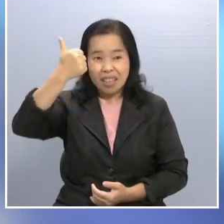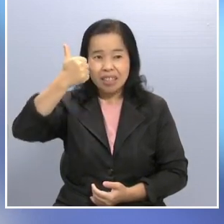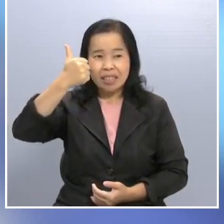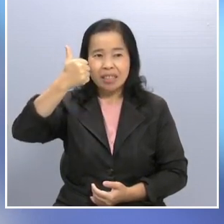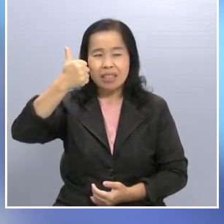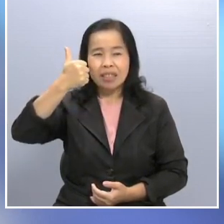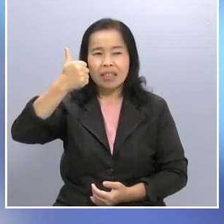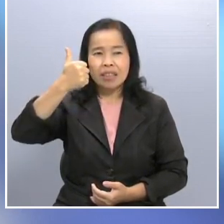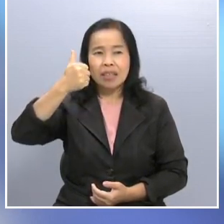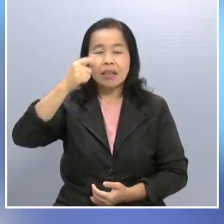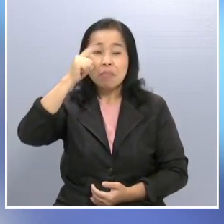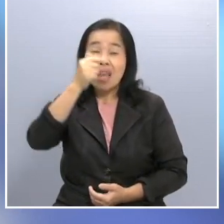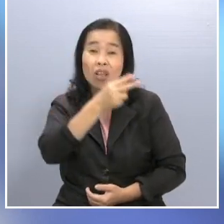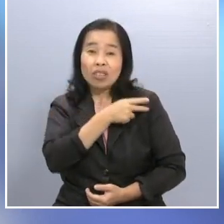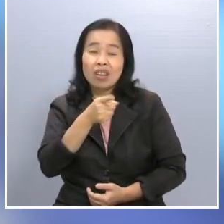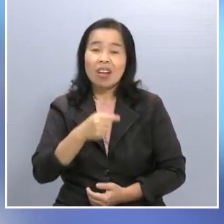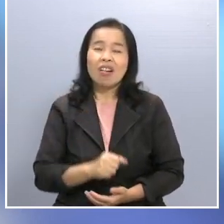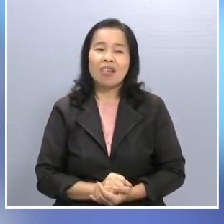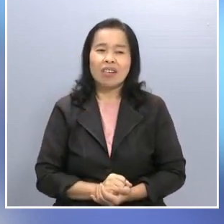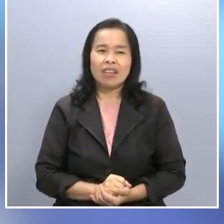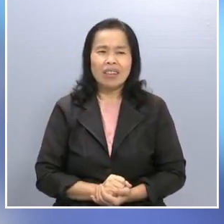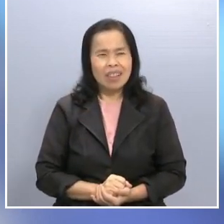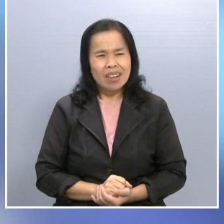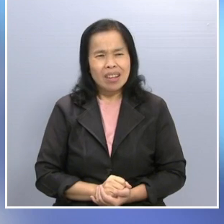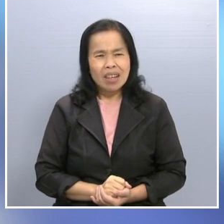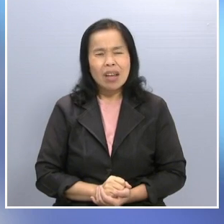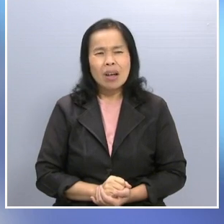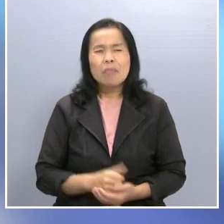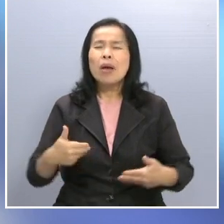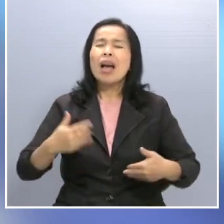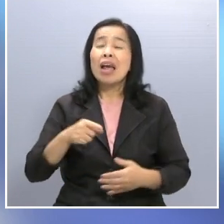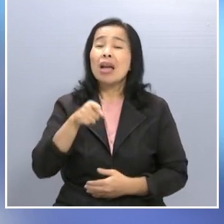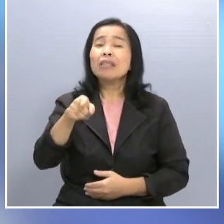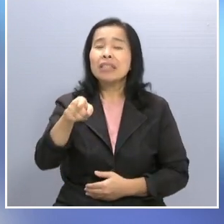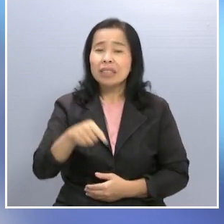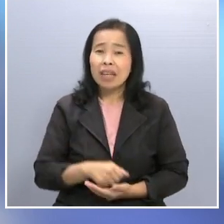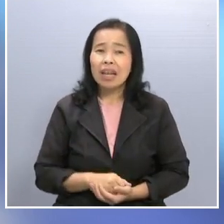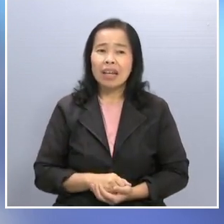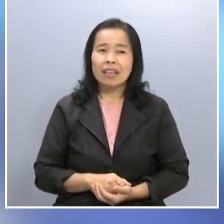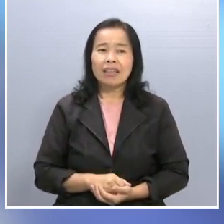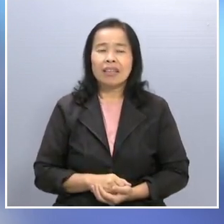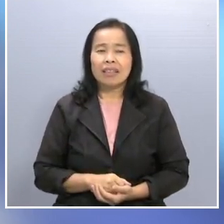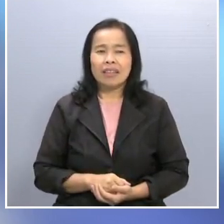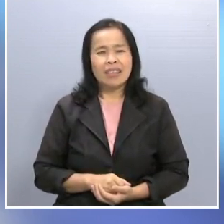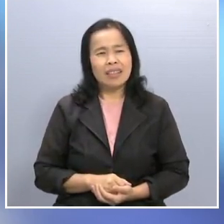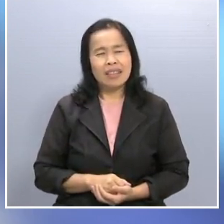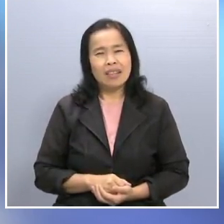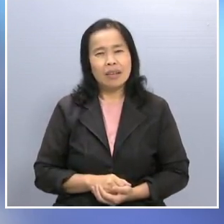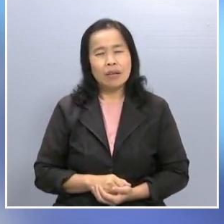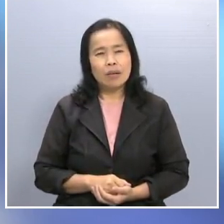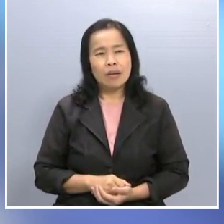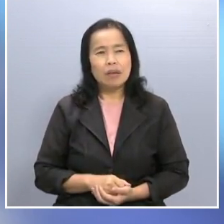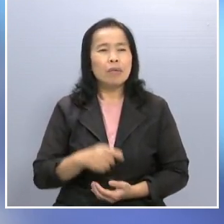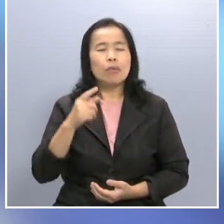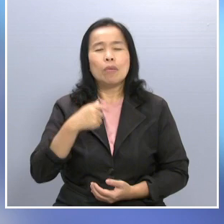ใช่ไหมมึงหยอกหยอกหย อกเยยหยอกเยยอะไร แล้วมึงยังอยู่นี่ไหมกูทำมาทำอยู่ไหมฮะ ไ